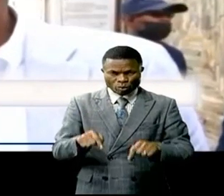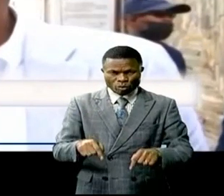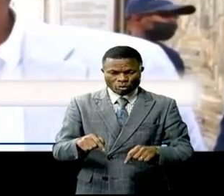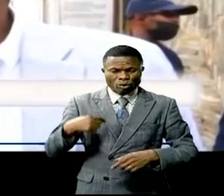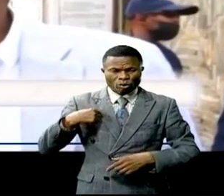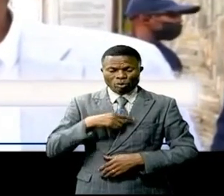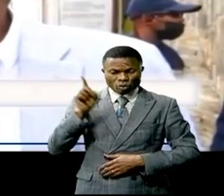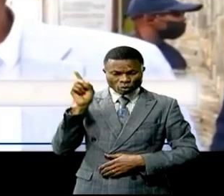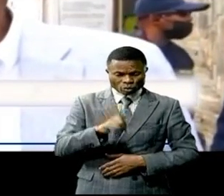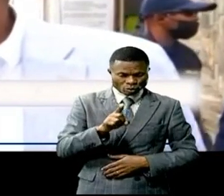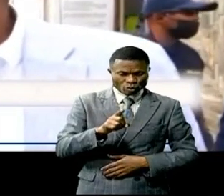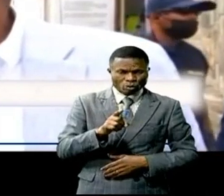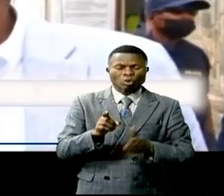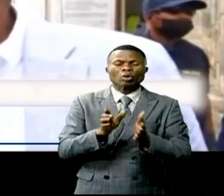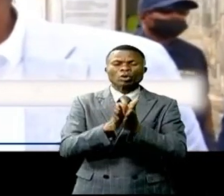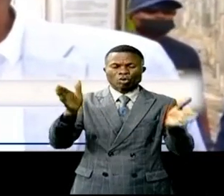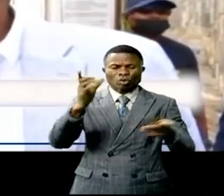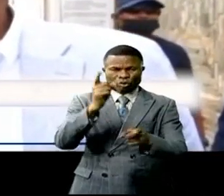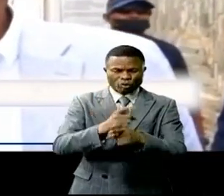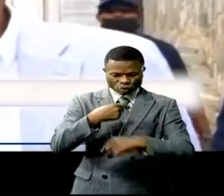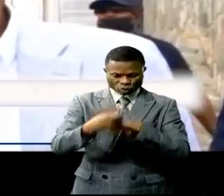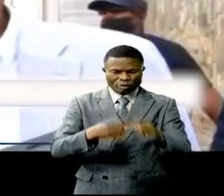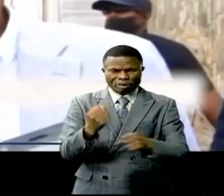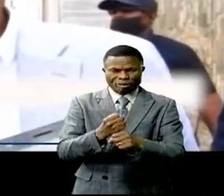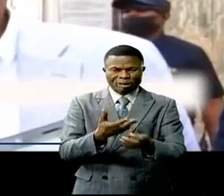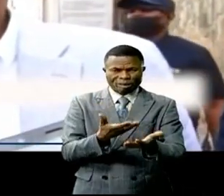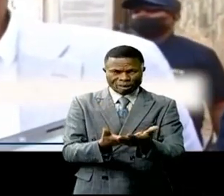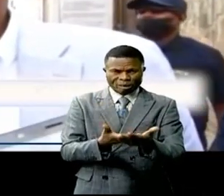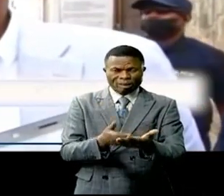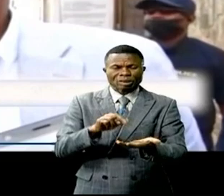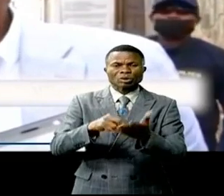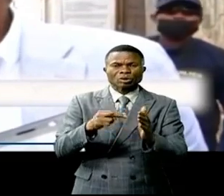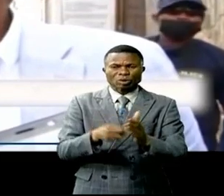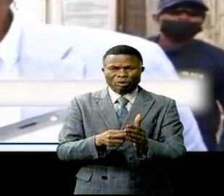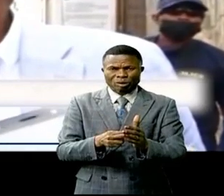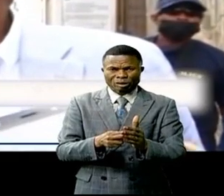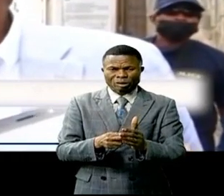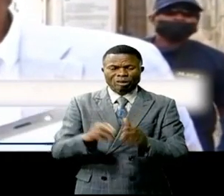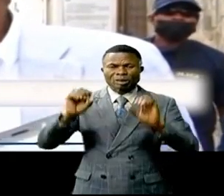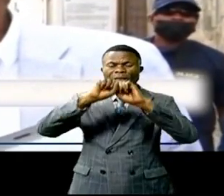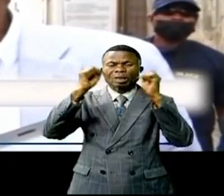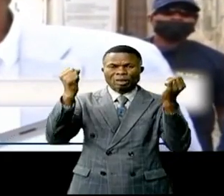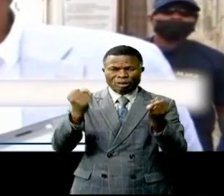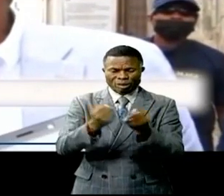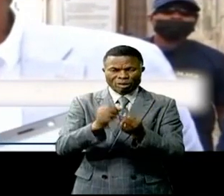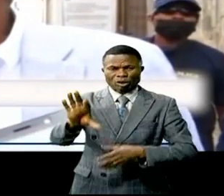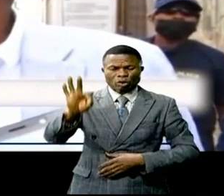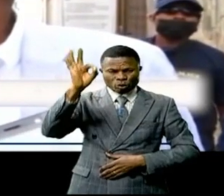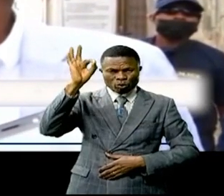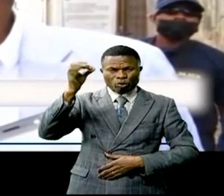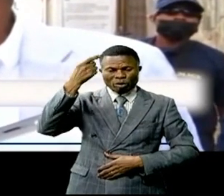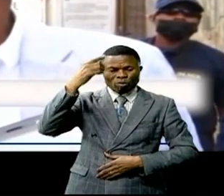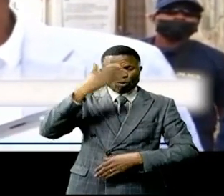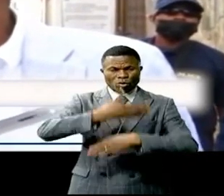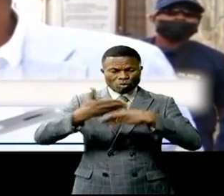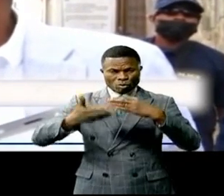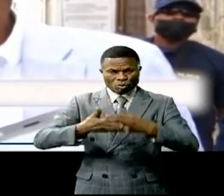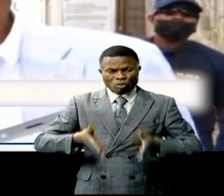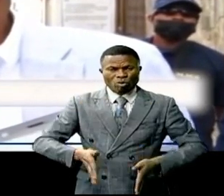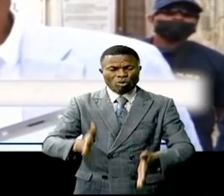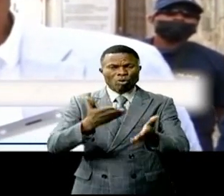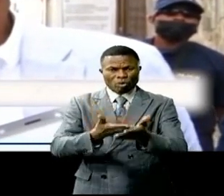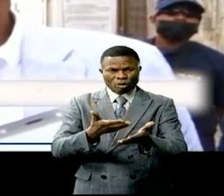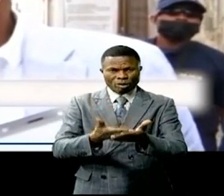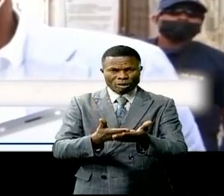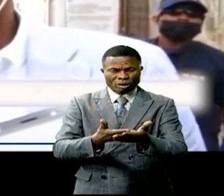venons pour le lancement effectif des travaux. C'est-à-dire que la société qui a été retenue a pu constituer sa base vie